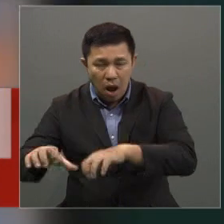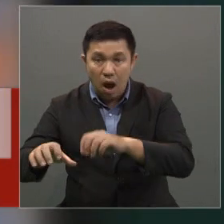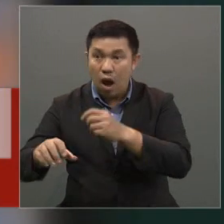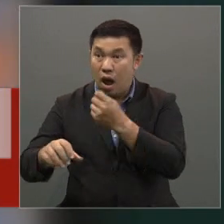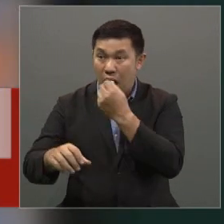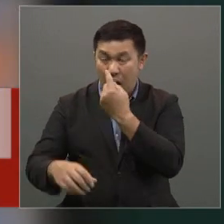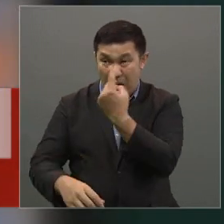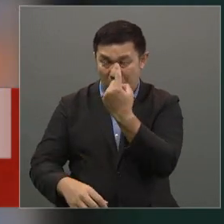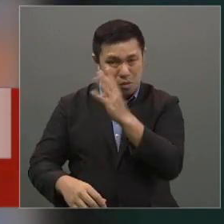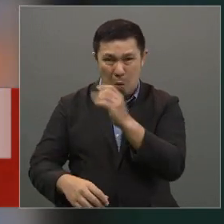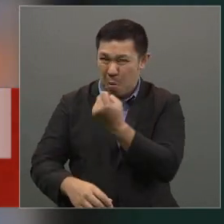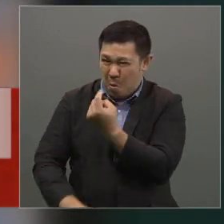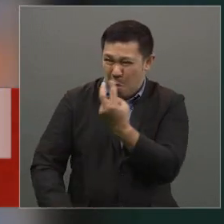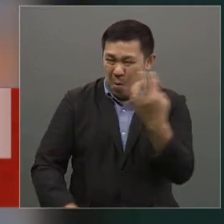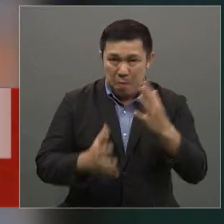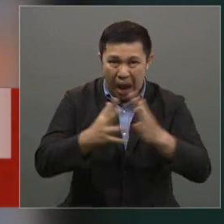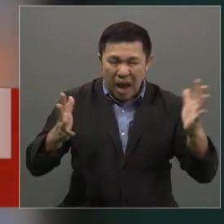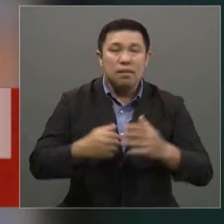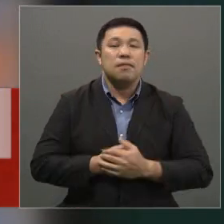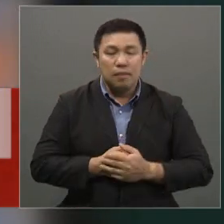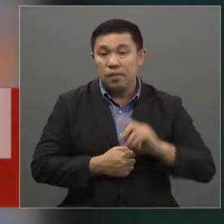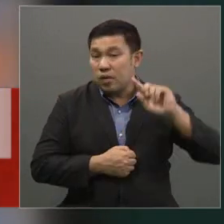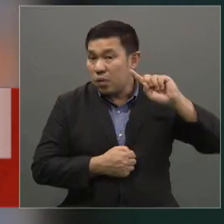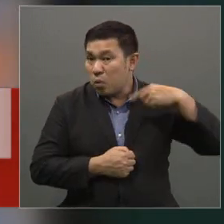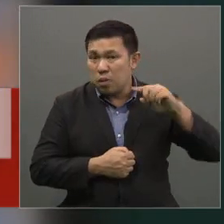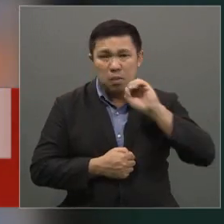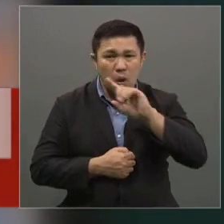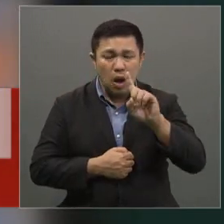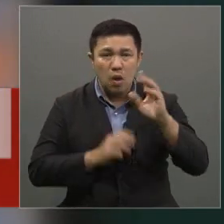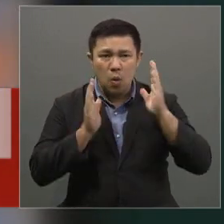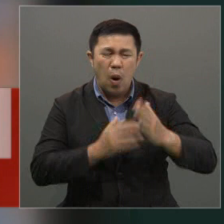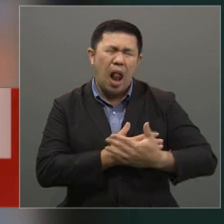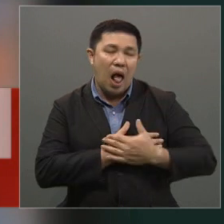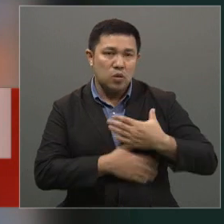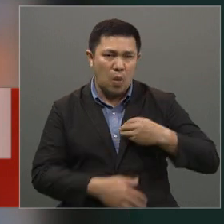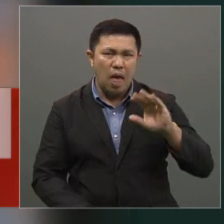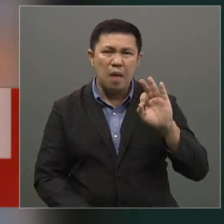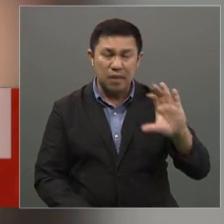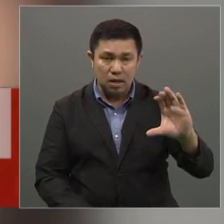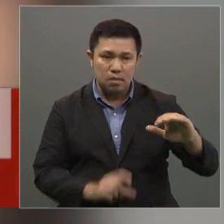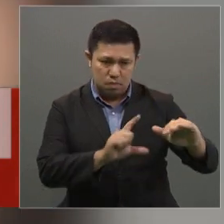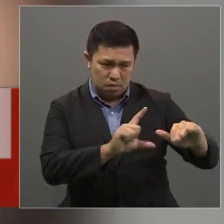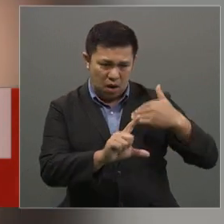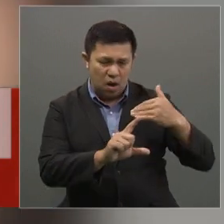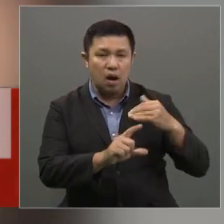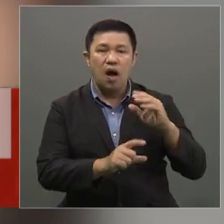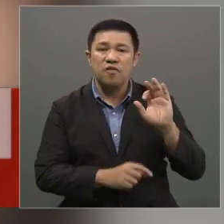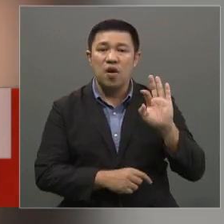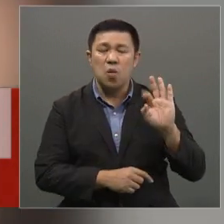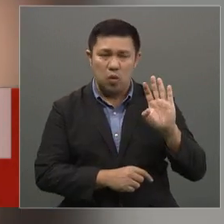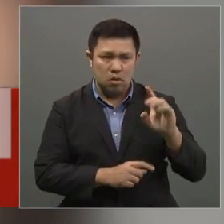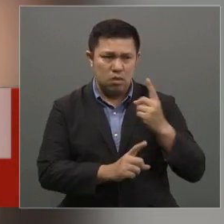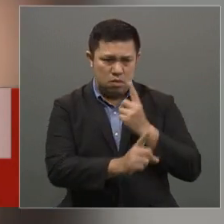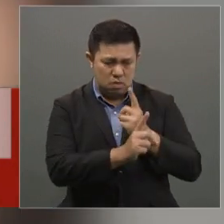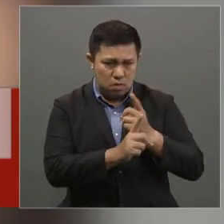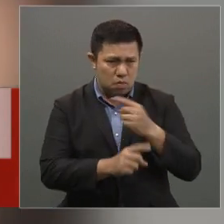ไปปลอมนะคะคุณสุธาศินีเนี่ยบอกว่าก่อนหน้านี้มีแฟนคลับทักแชทมาในข้อความทาง Facebook ค่ะบอกว่ามีเพ